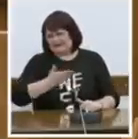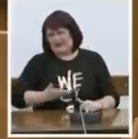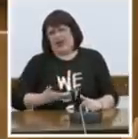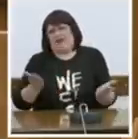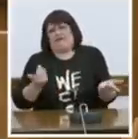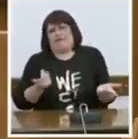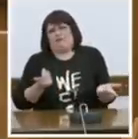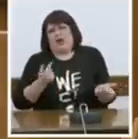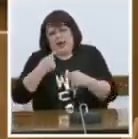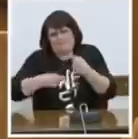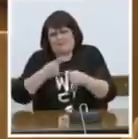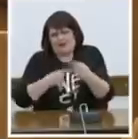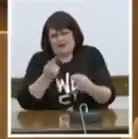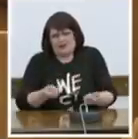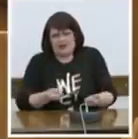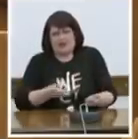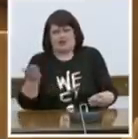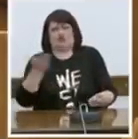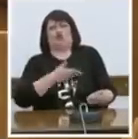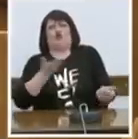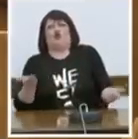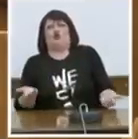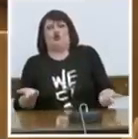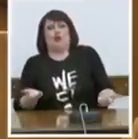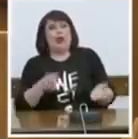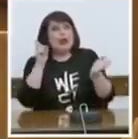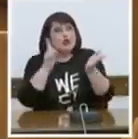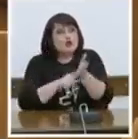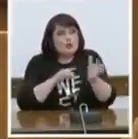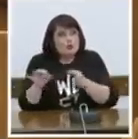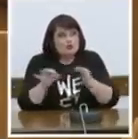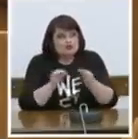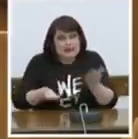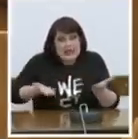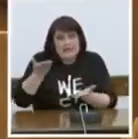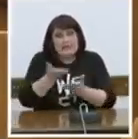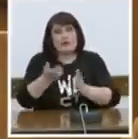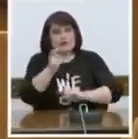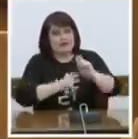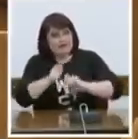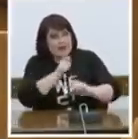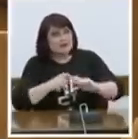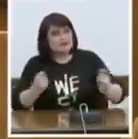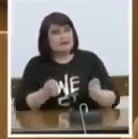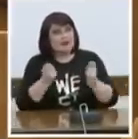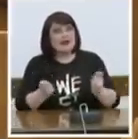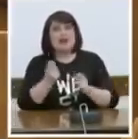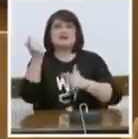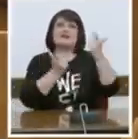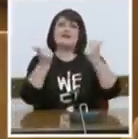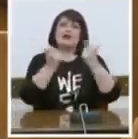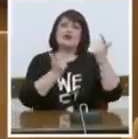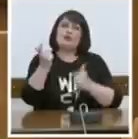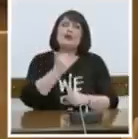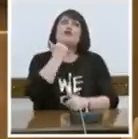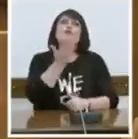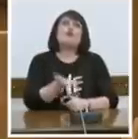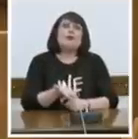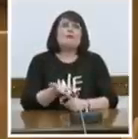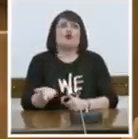Θα λάβετε νομοθετικές πρωτοβουλίες για την περίπτωση των δανειοληπτών του ελβετικού